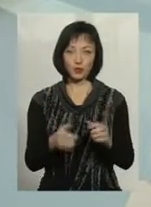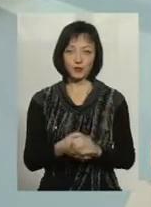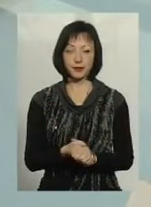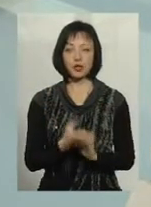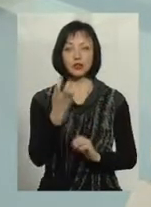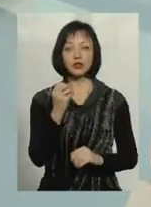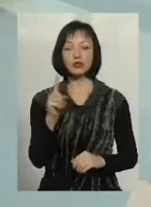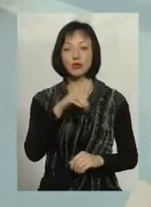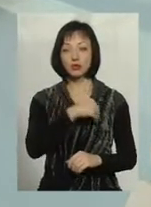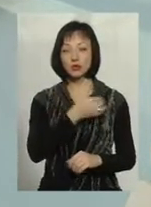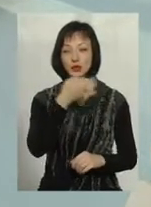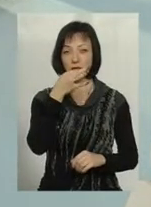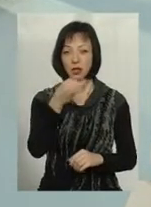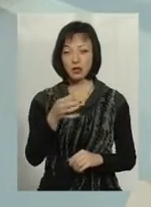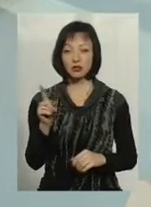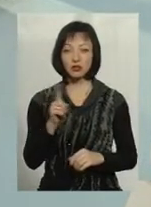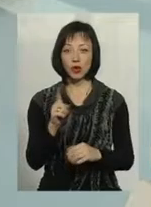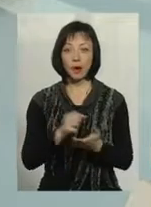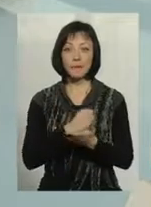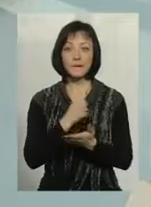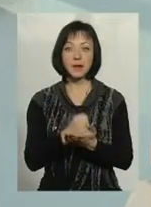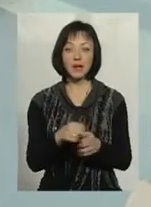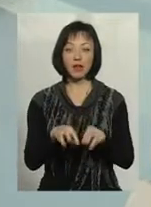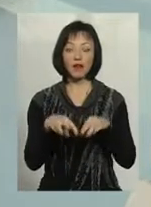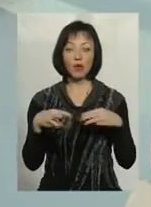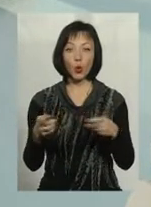намагання легалізації все-таки провести ту.